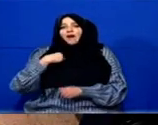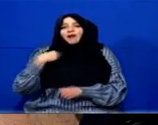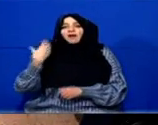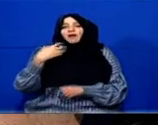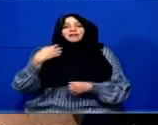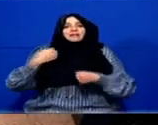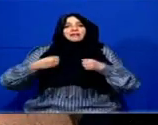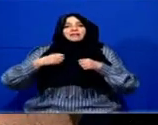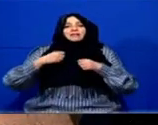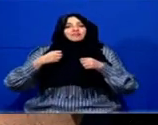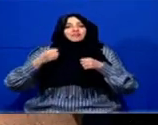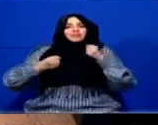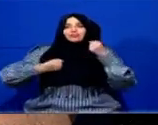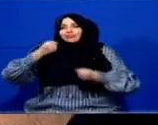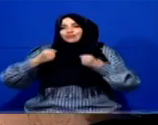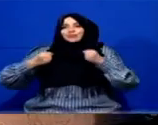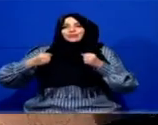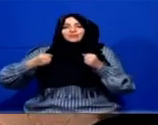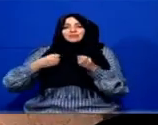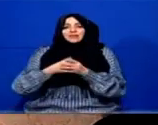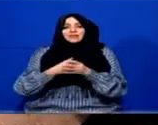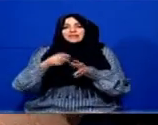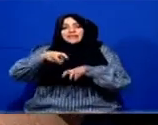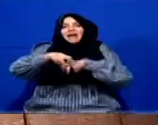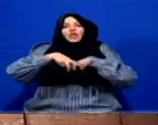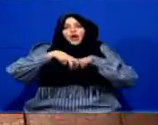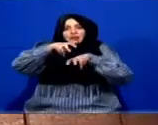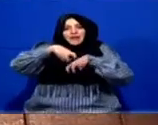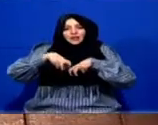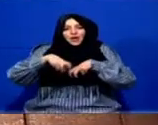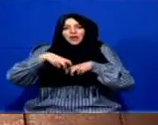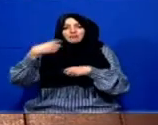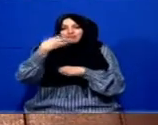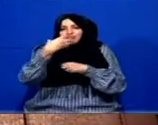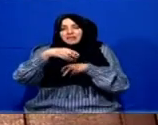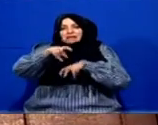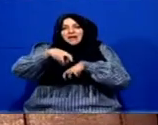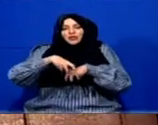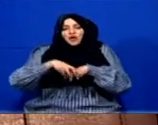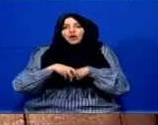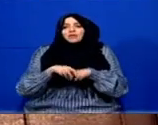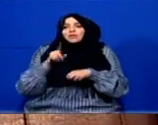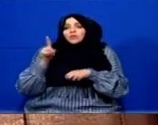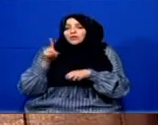لي اخذ التعويض عن هذا التلفاز الحاصل يا اخي الكريم